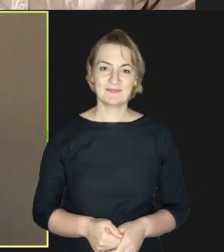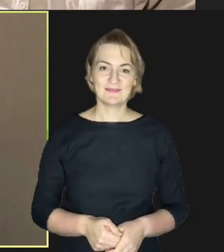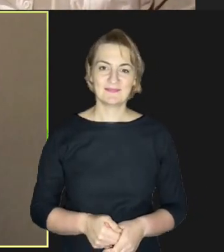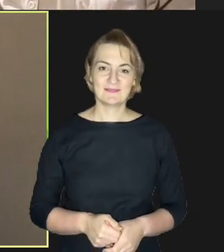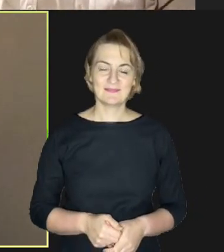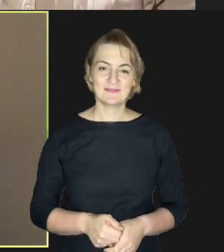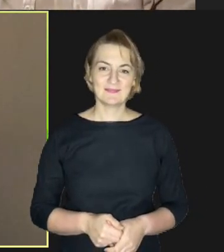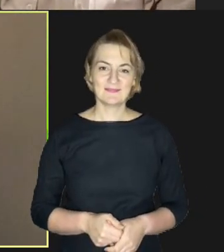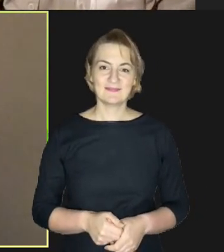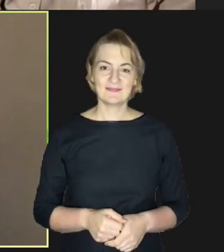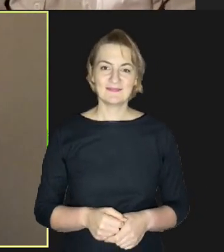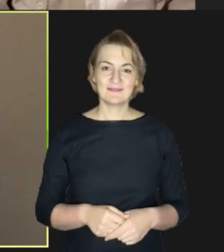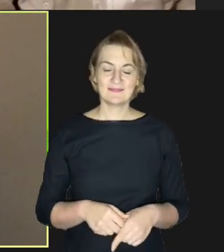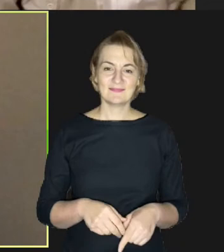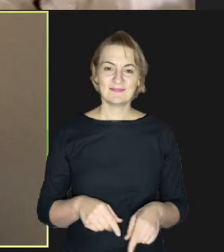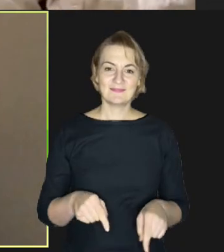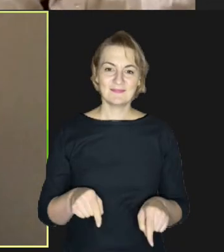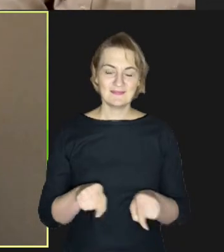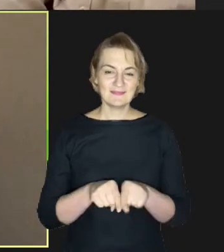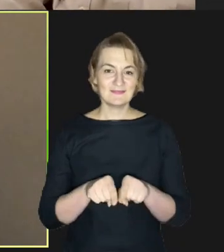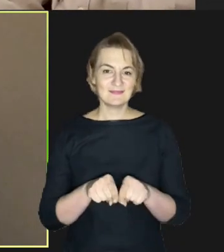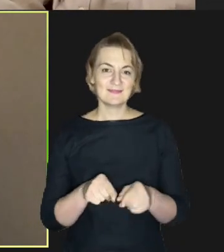i za jakiś